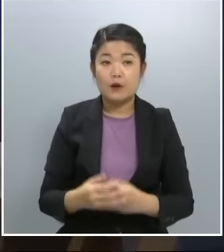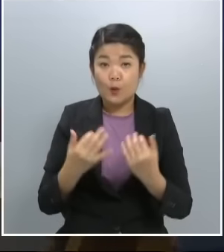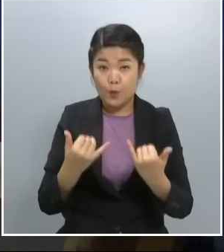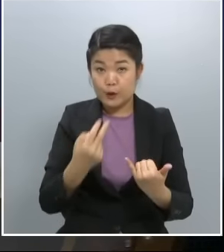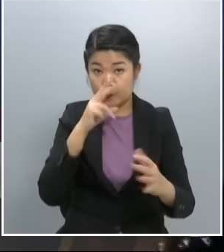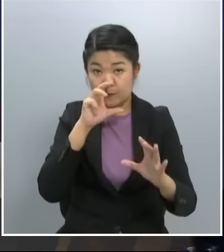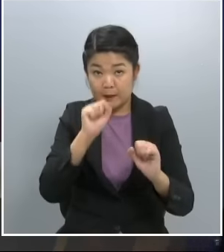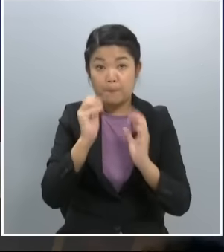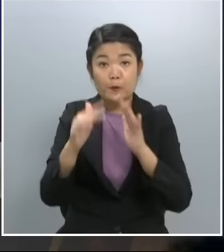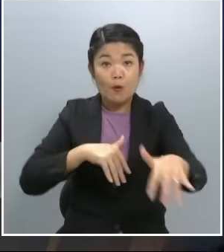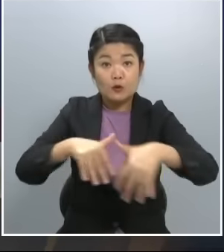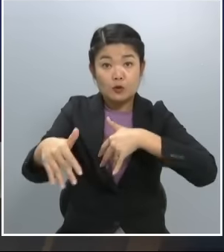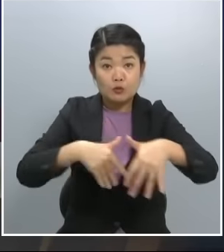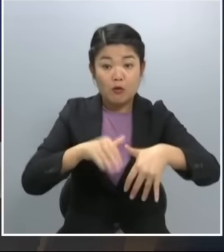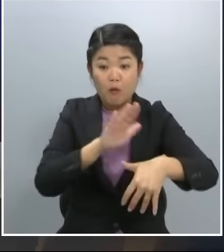ภาคประชาชน